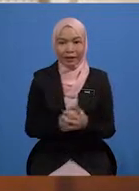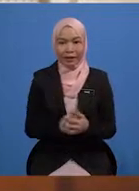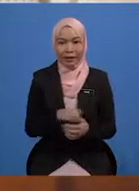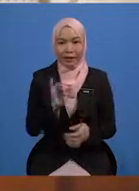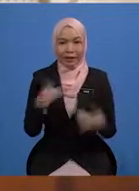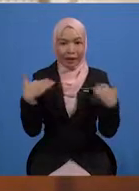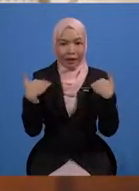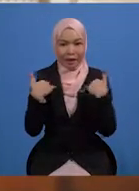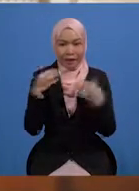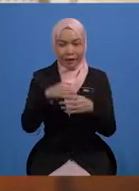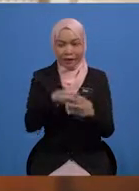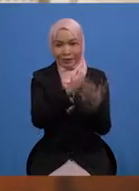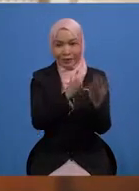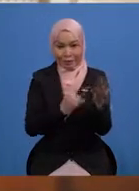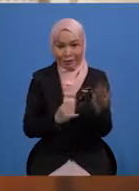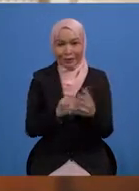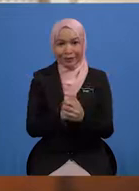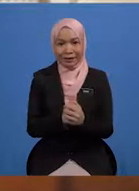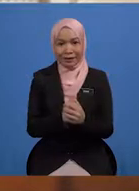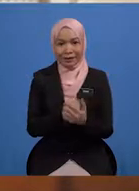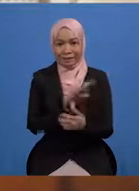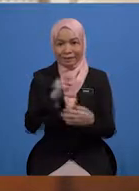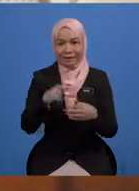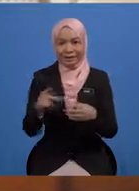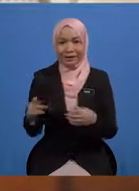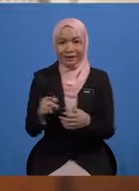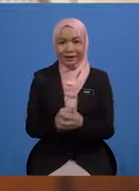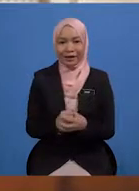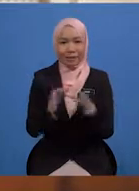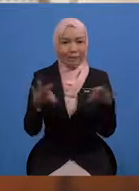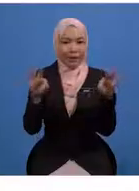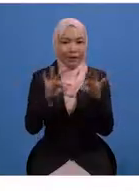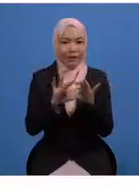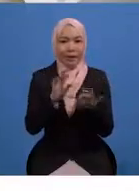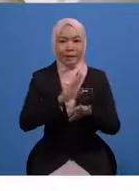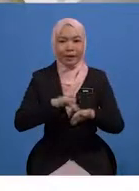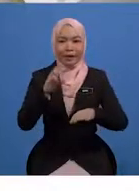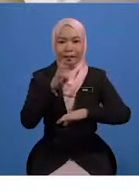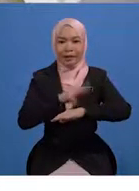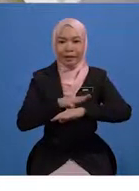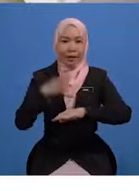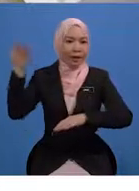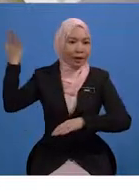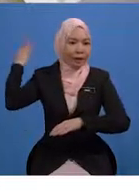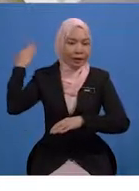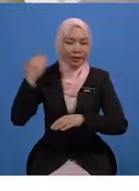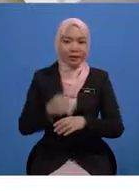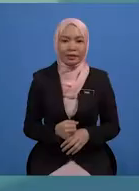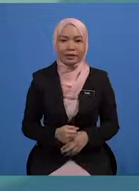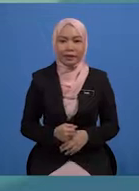serta karya agung pada zaman itu. Antaranya ialah yang